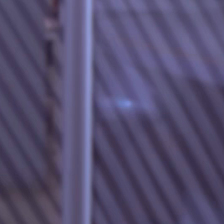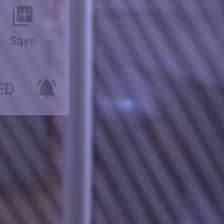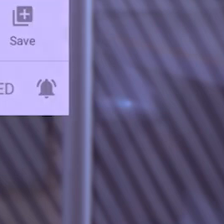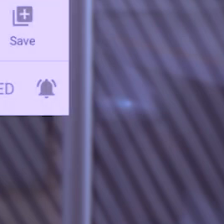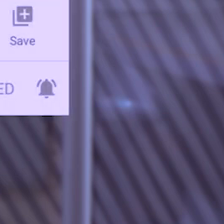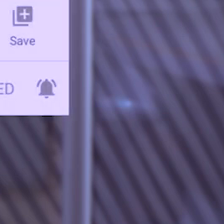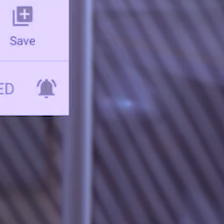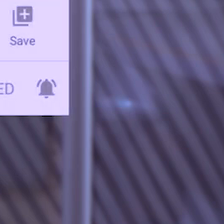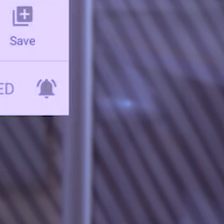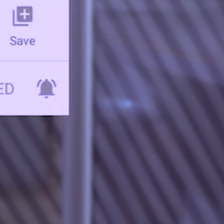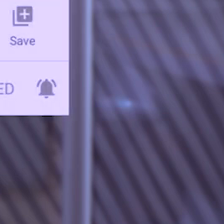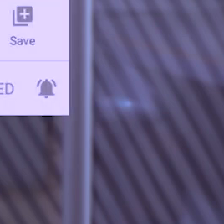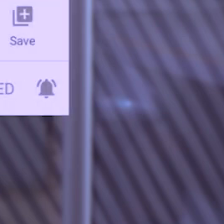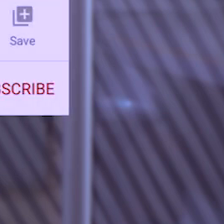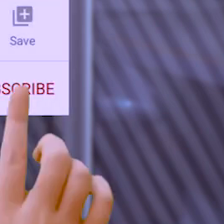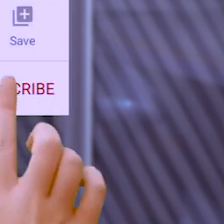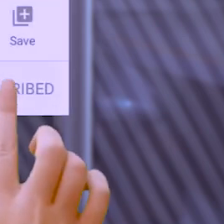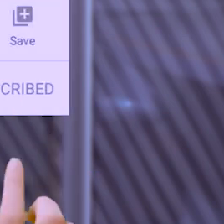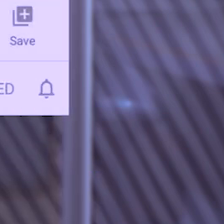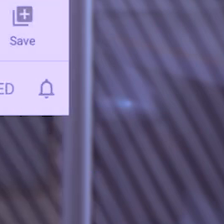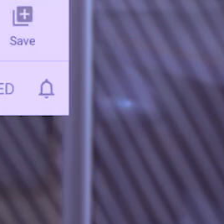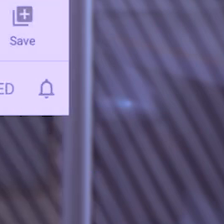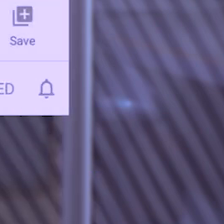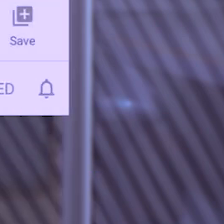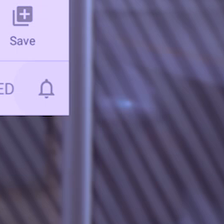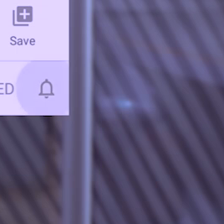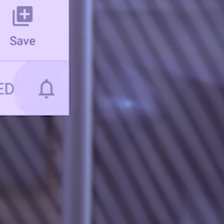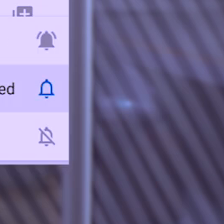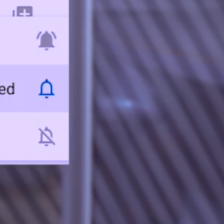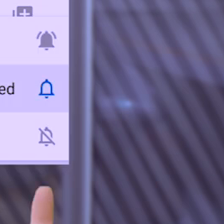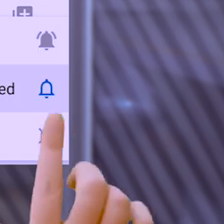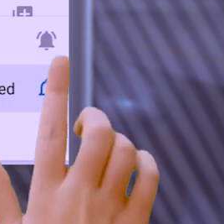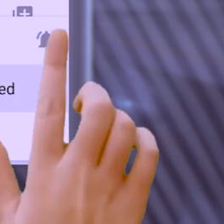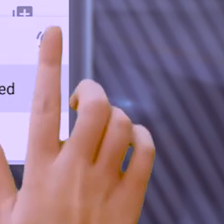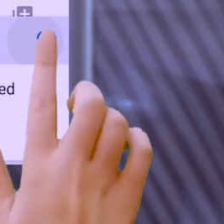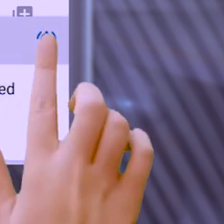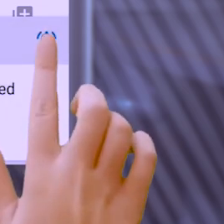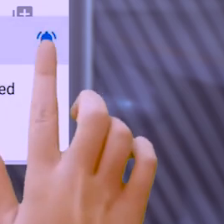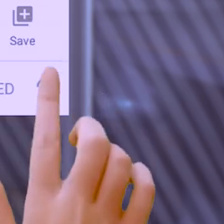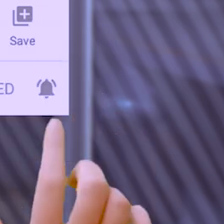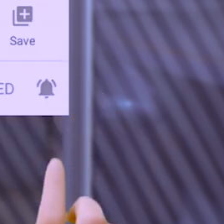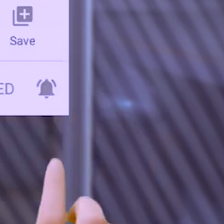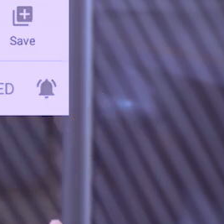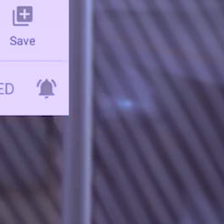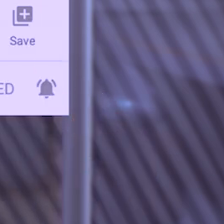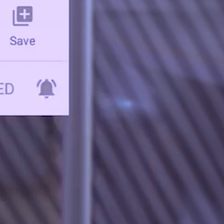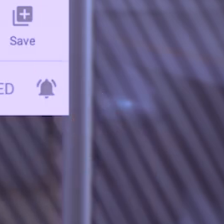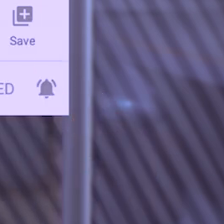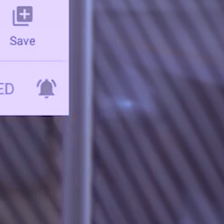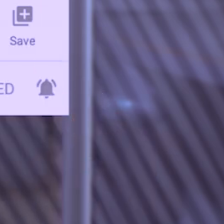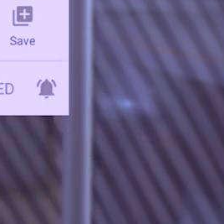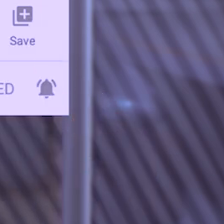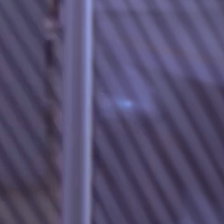Before you watch this video, don't forget to like and subscribe to Social Media Hegemon TV, and do not forget to press the notification button and to get